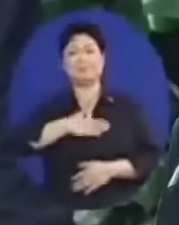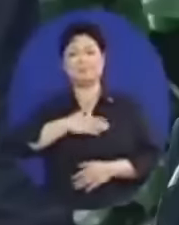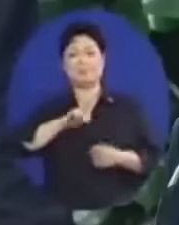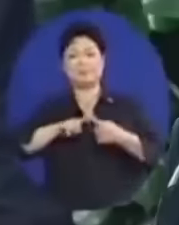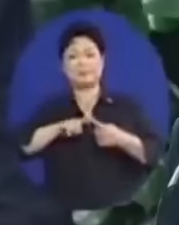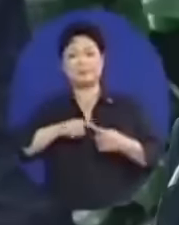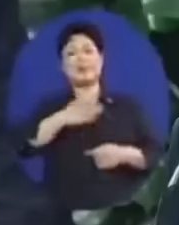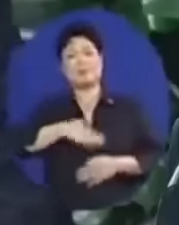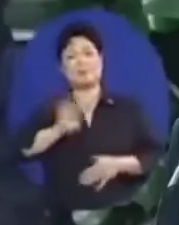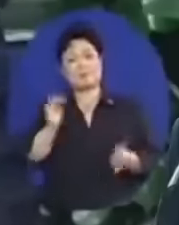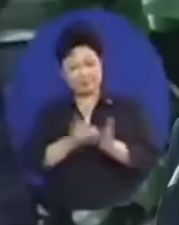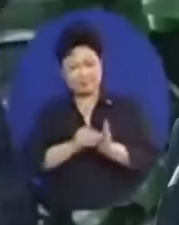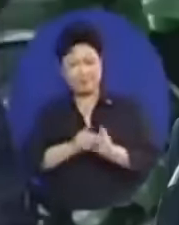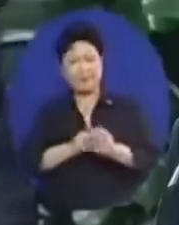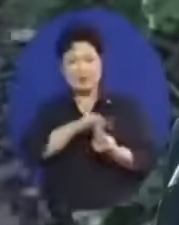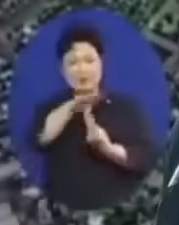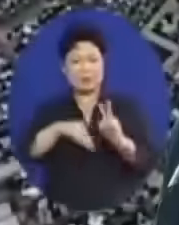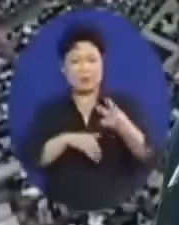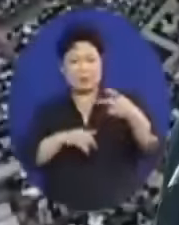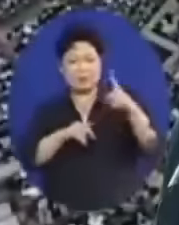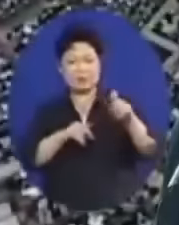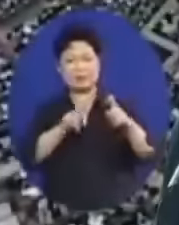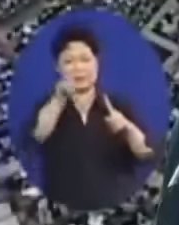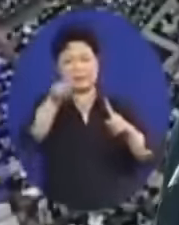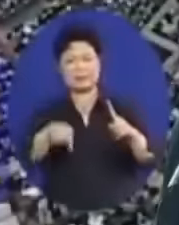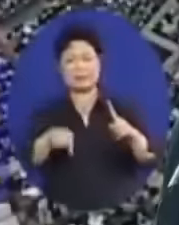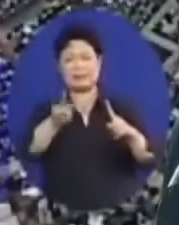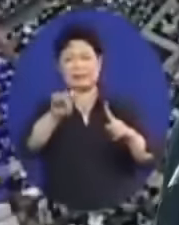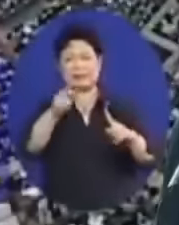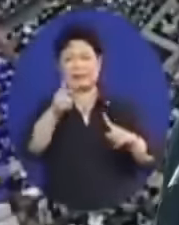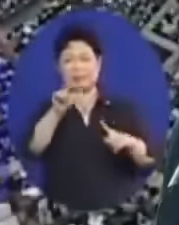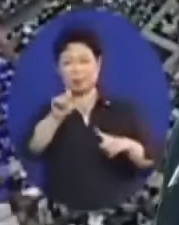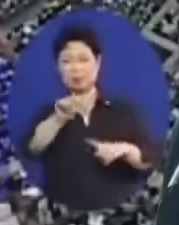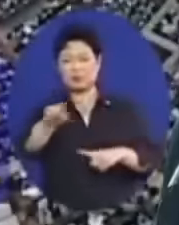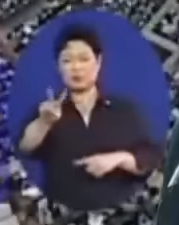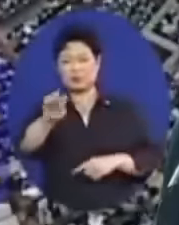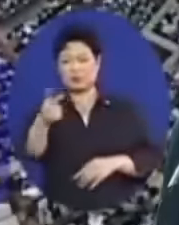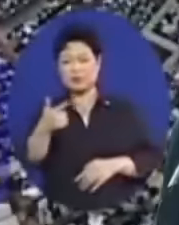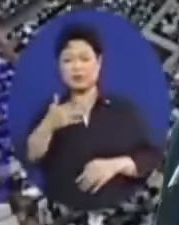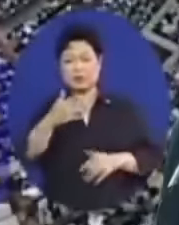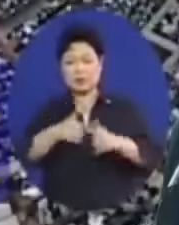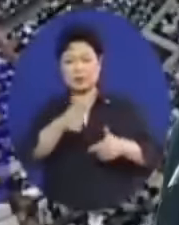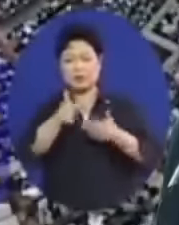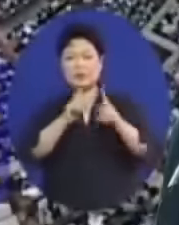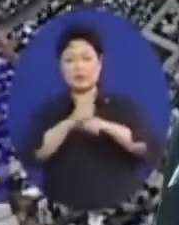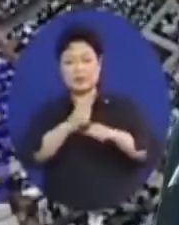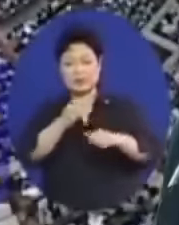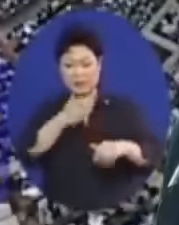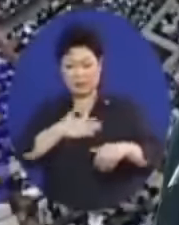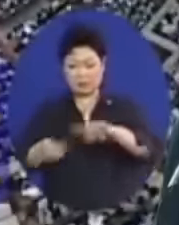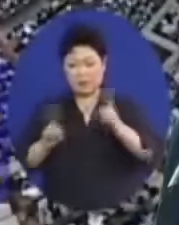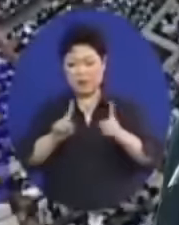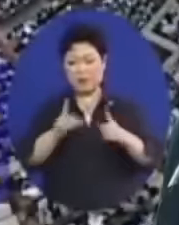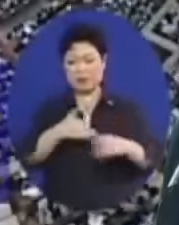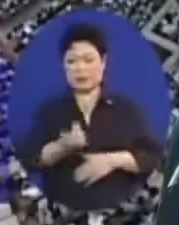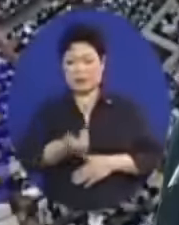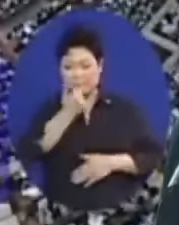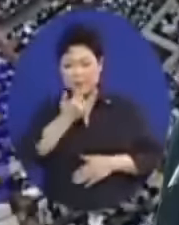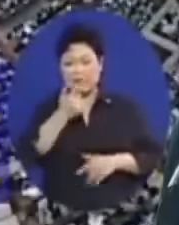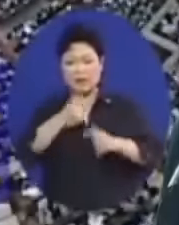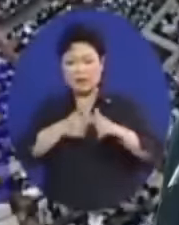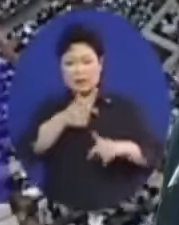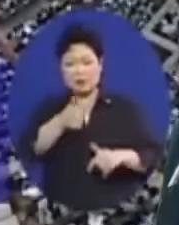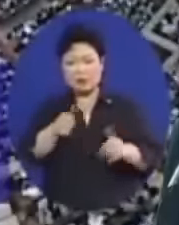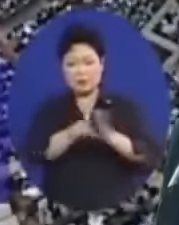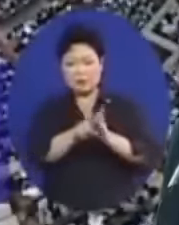알게 되는 것입니다. 요한복음 11장 25절로 26절에 예수께서 이르시되 나는 부활이요 생명이니 나를 믿는 자는 죽어도